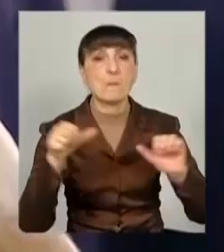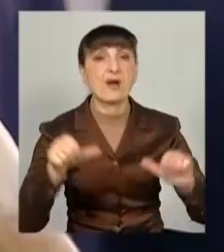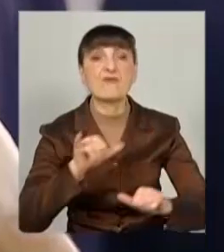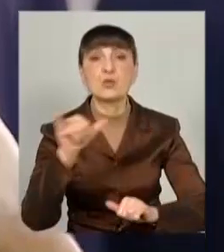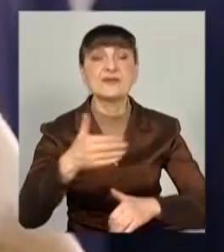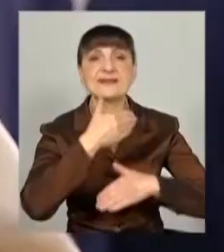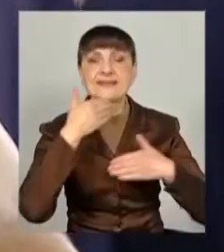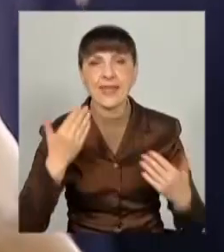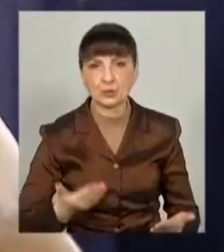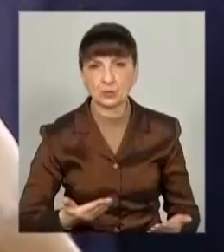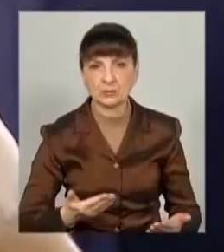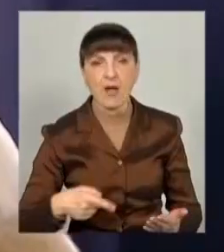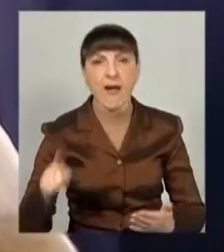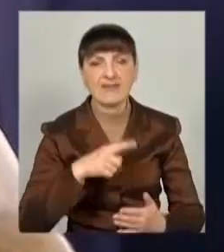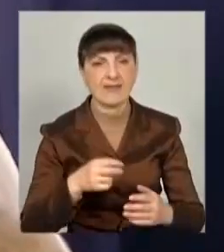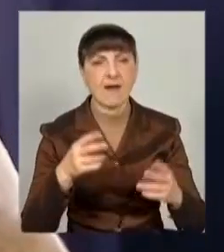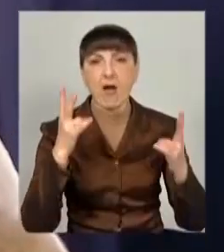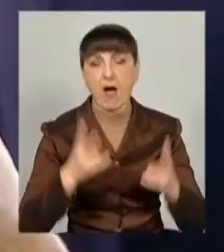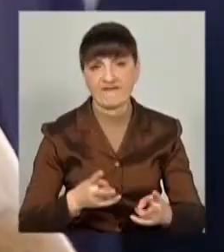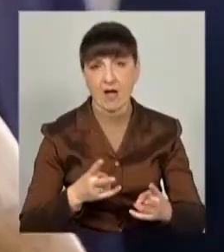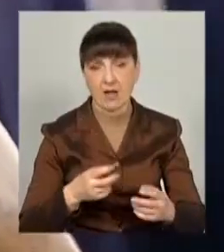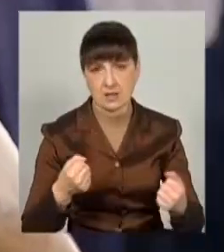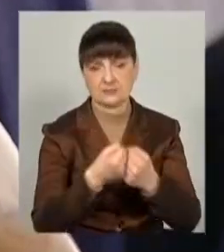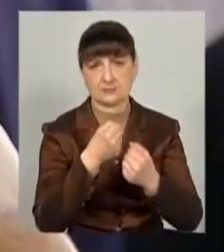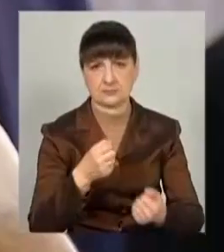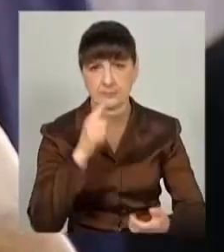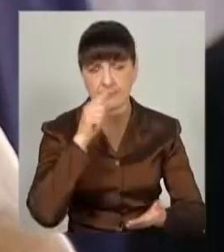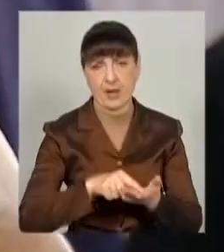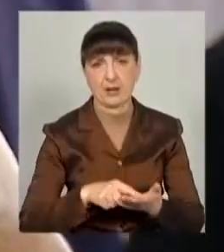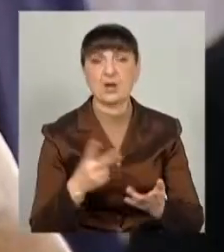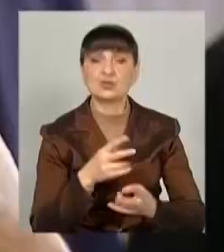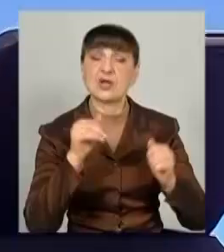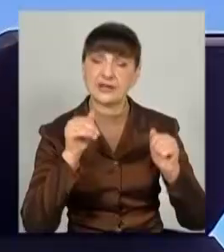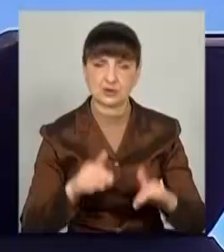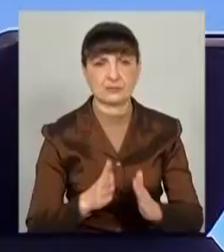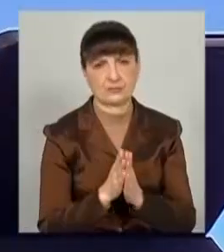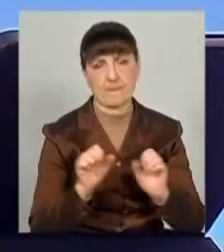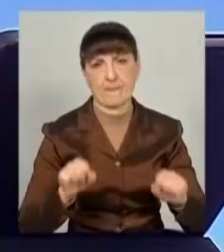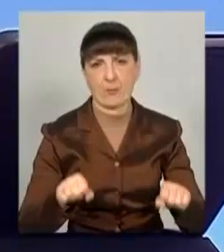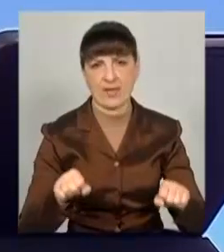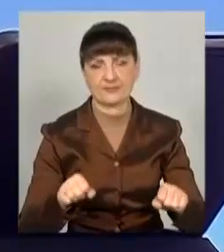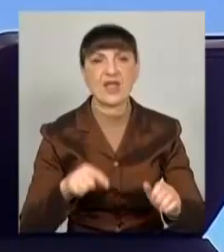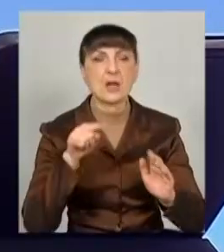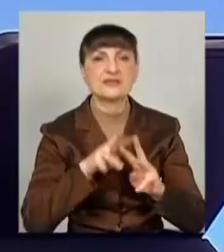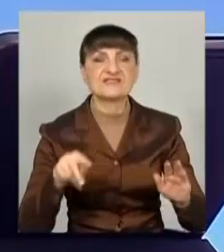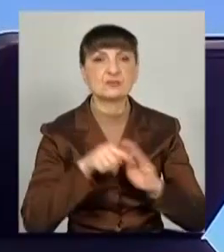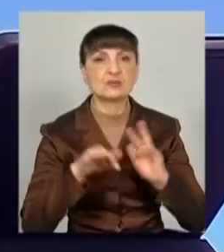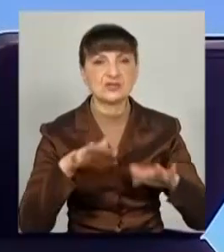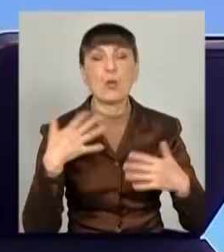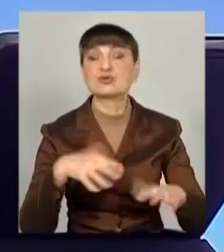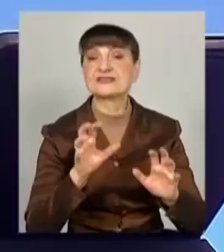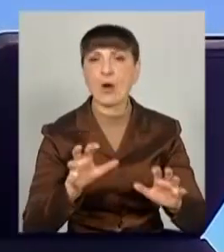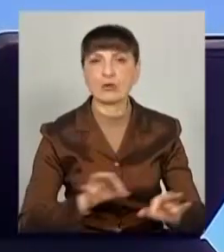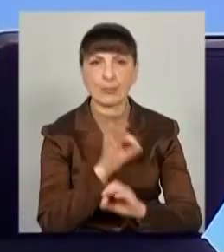не имеют ничего то есть они создают аварийные ситуации что-то решить надо с ними тоже Министерство внутренних дел уже внесло